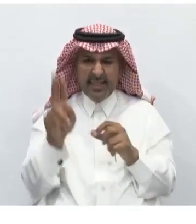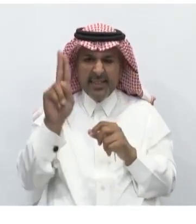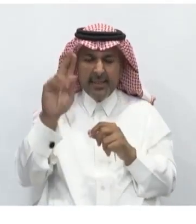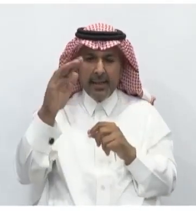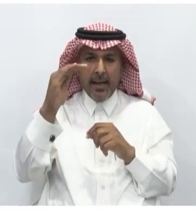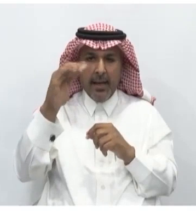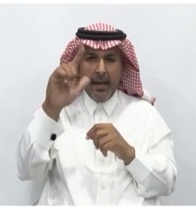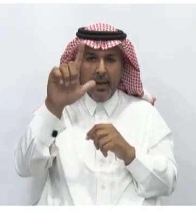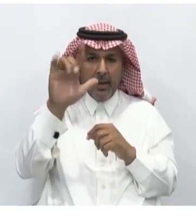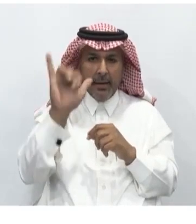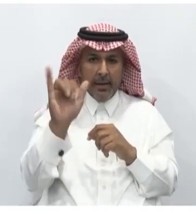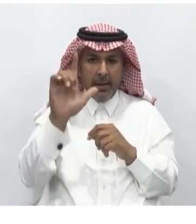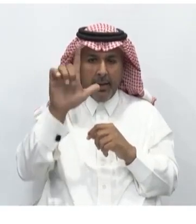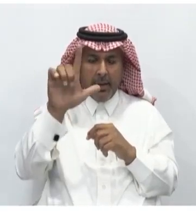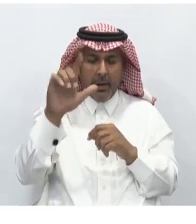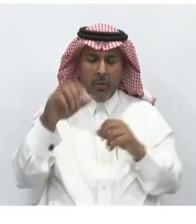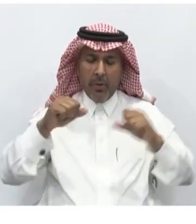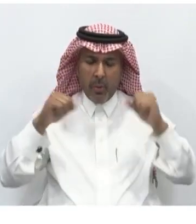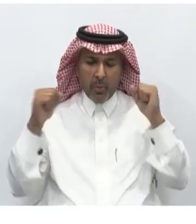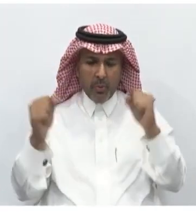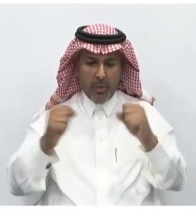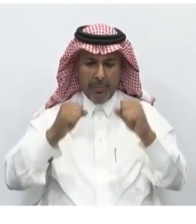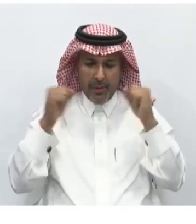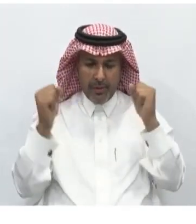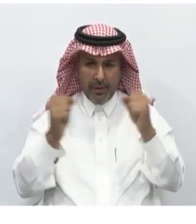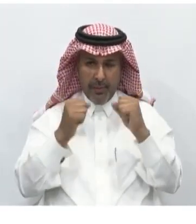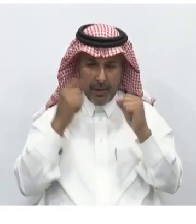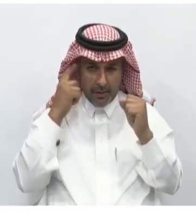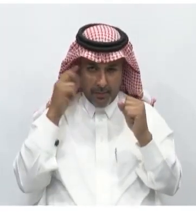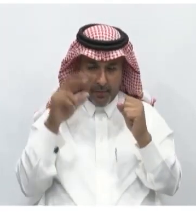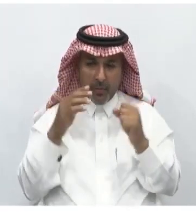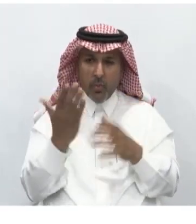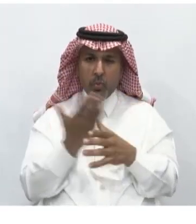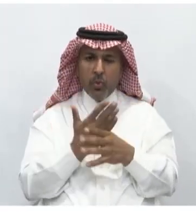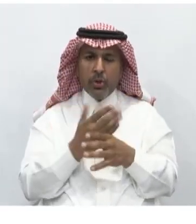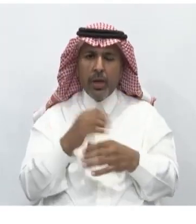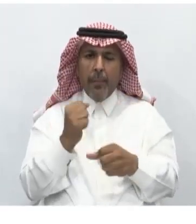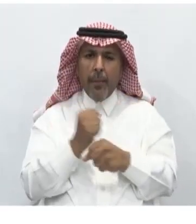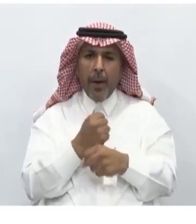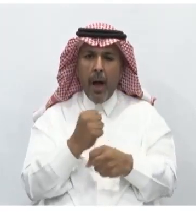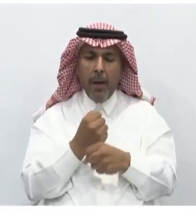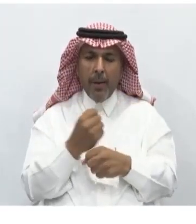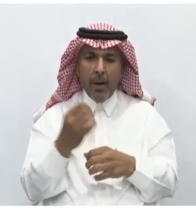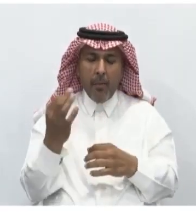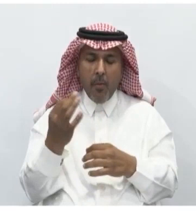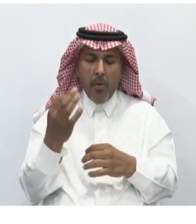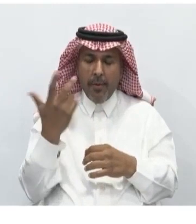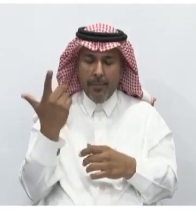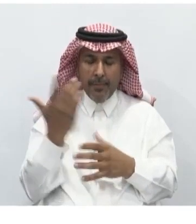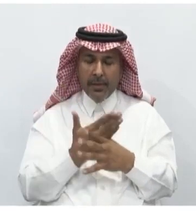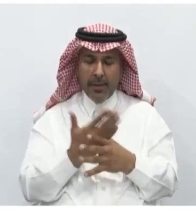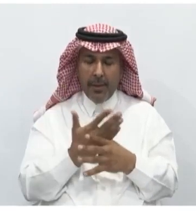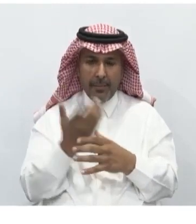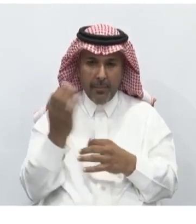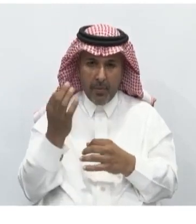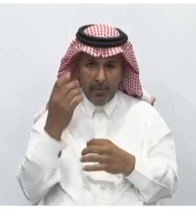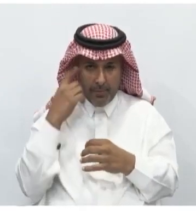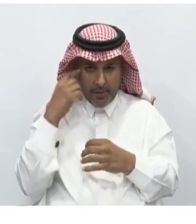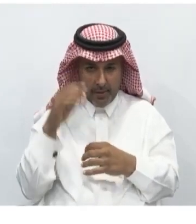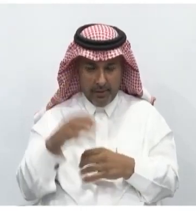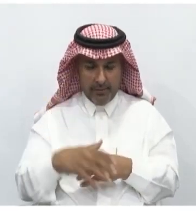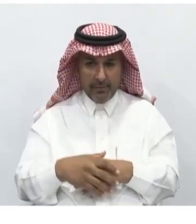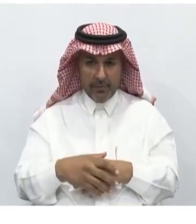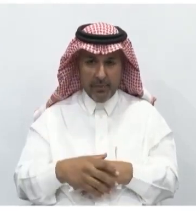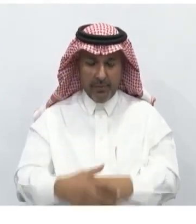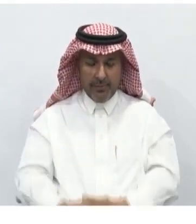مسائل تدريبية وتكلمنا عن استعمالات الأملاح المائية الاستعمالات التطبيقات الكيميائية في المختبر و